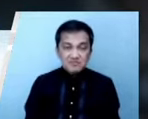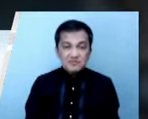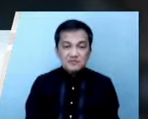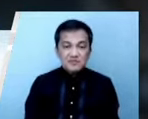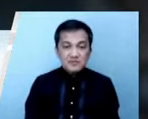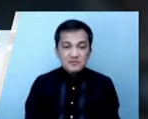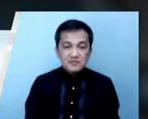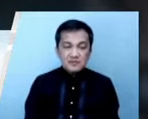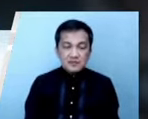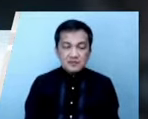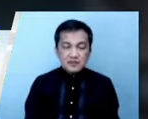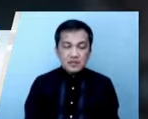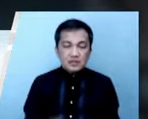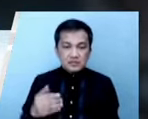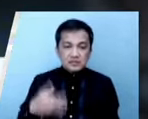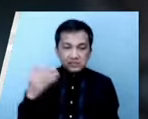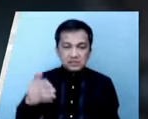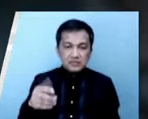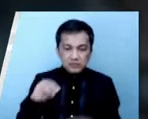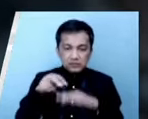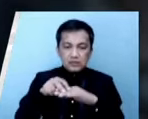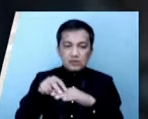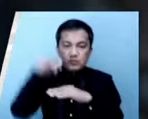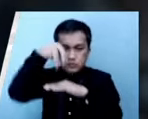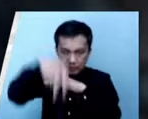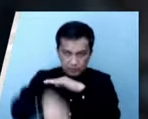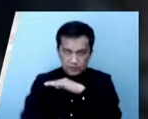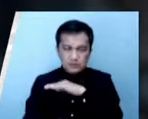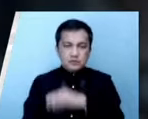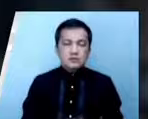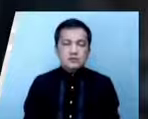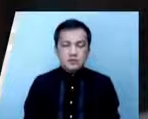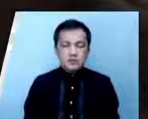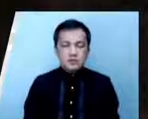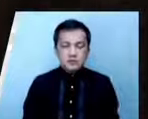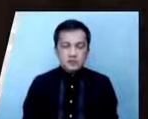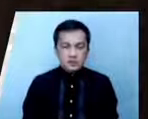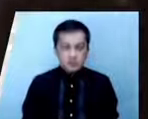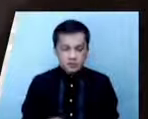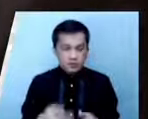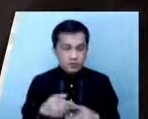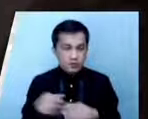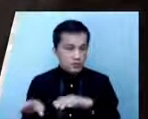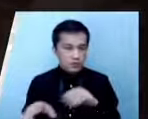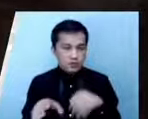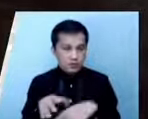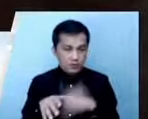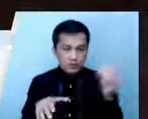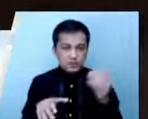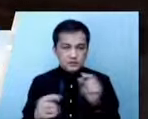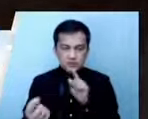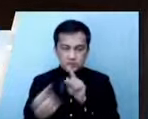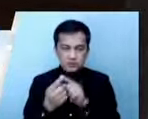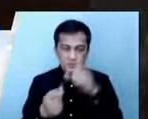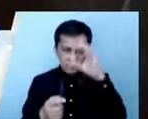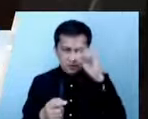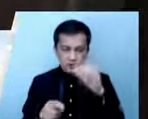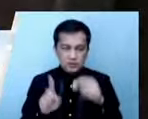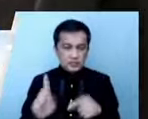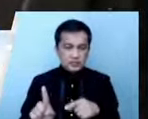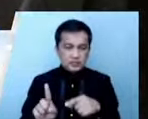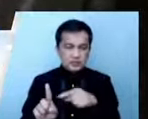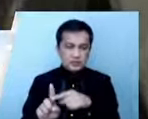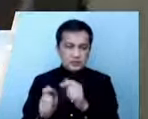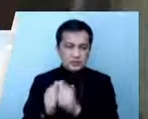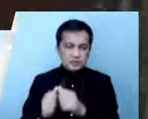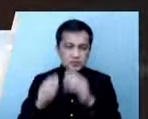at saka bumaba. Bago lumabas ng bahay, nakasalubong pa raw ng lalaki ang isa sa mga kasama sa